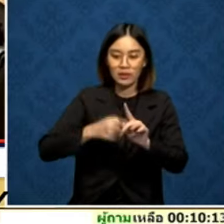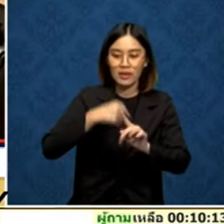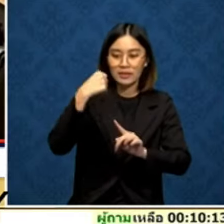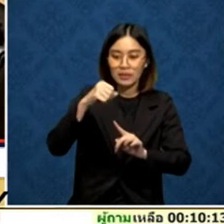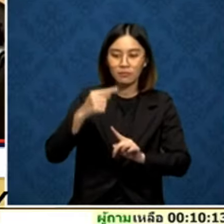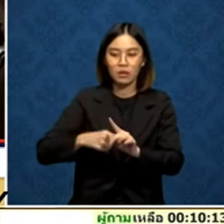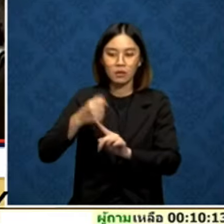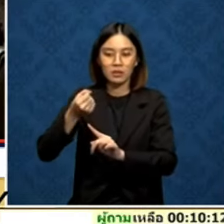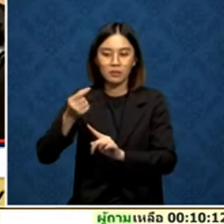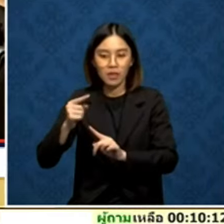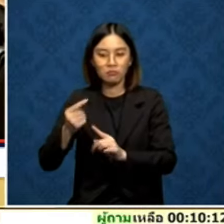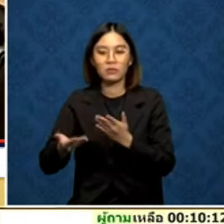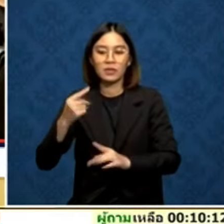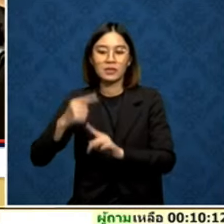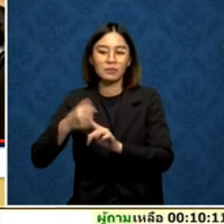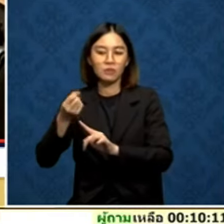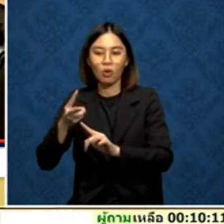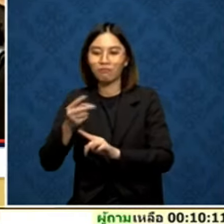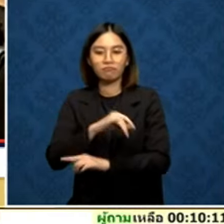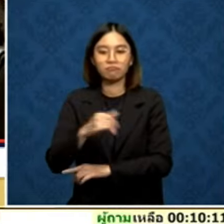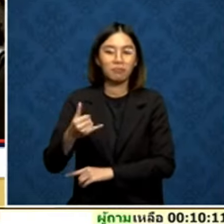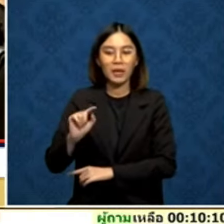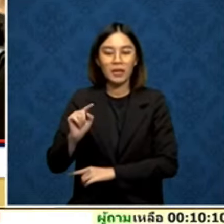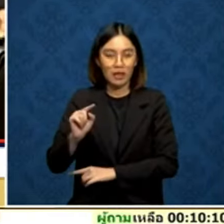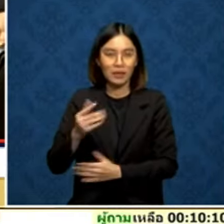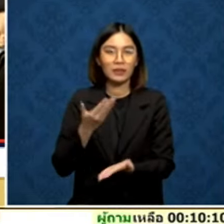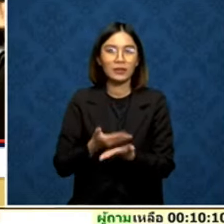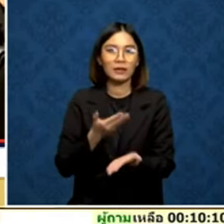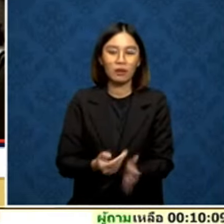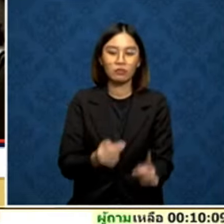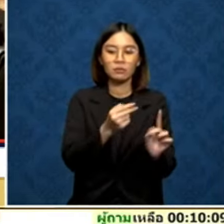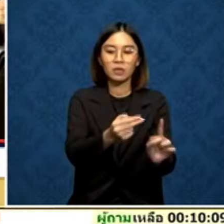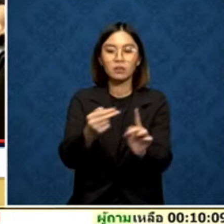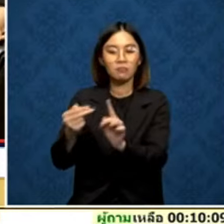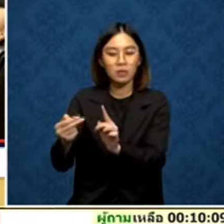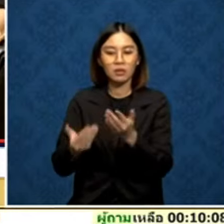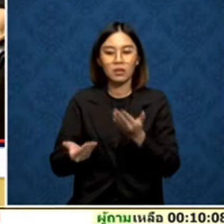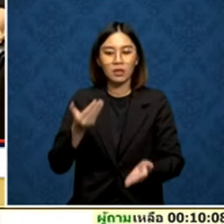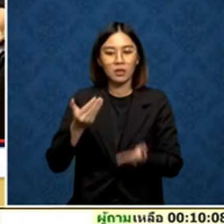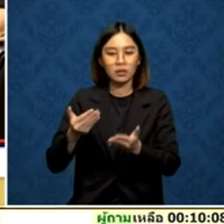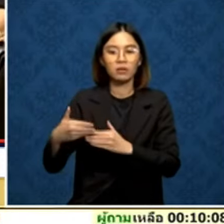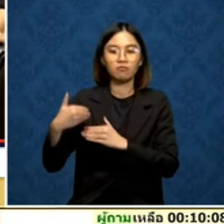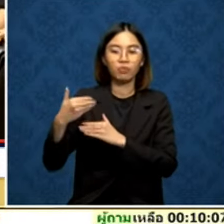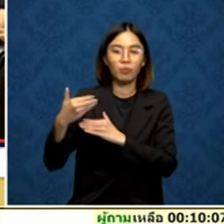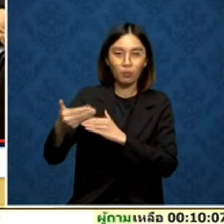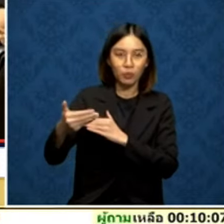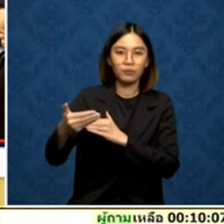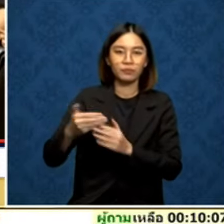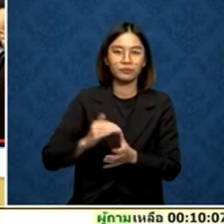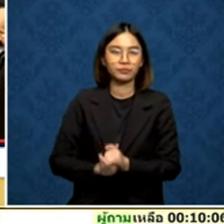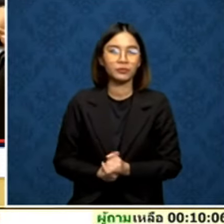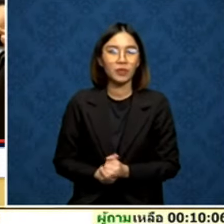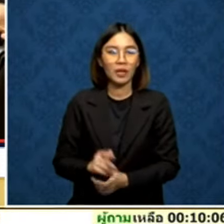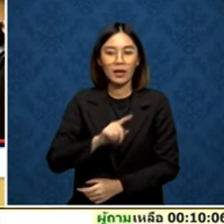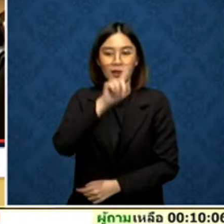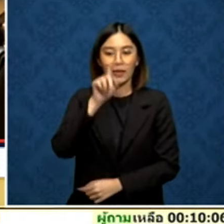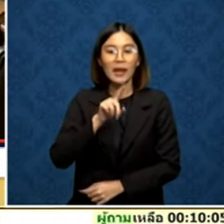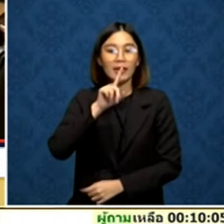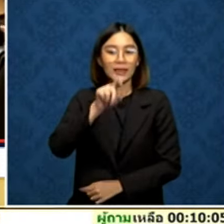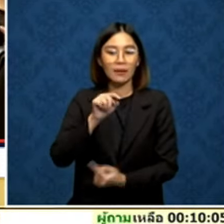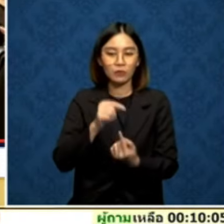ศจิกายนหรือว่าธันวาคมกันแน่ที่เราจะได้รับเงินตรงนี้หรือว่าอาจจะหลังจากนั้นก็เป็นไปได้นะคะที่ต้องถามเรื่องงบกลาง